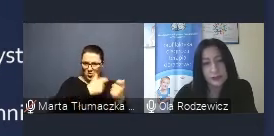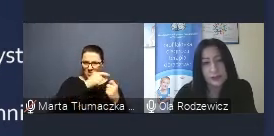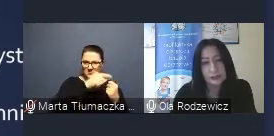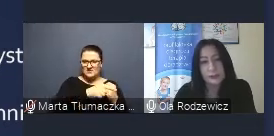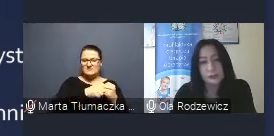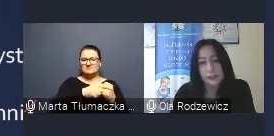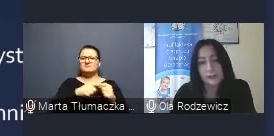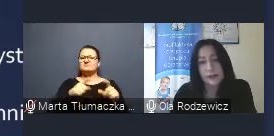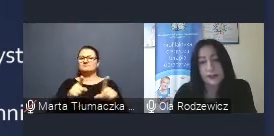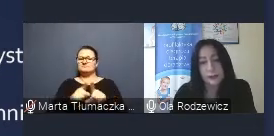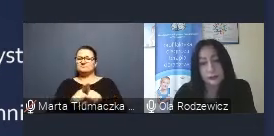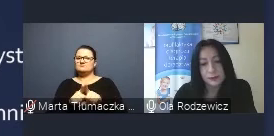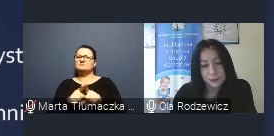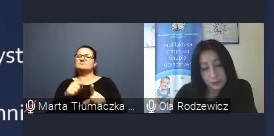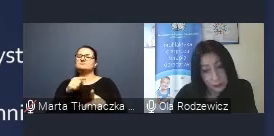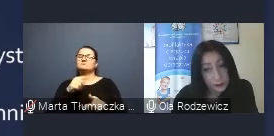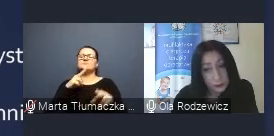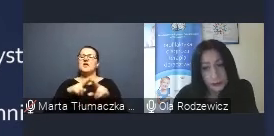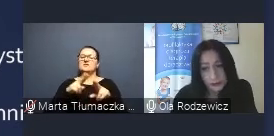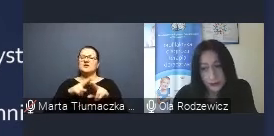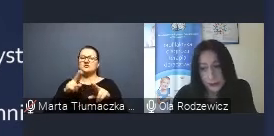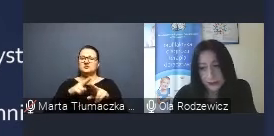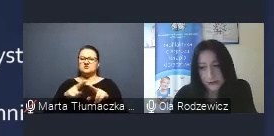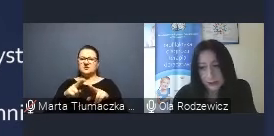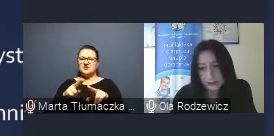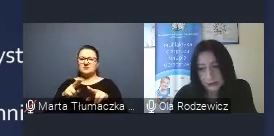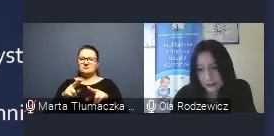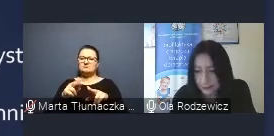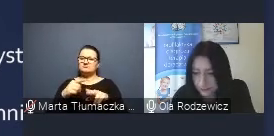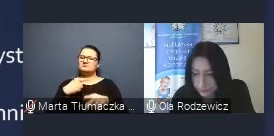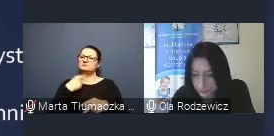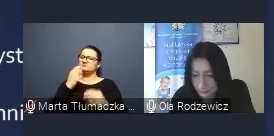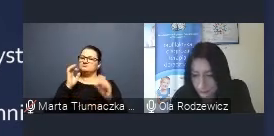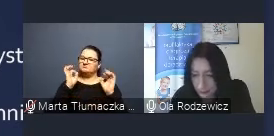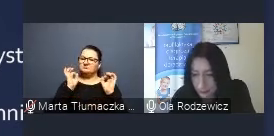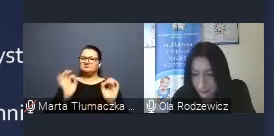jest tym narzędziem, które w swojej rzetelności też